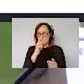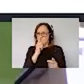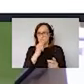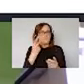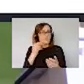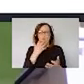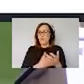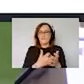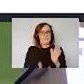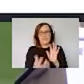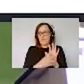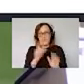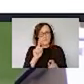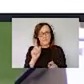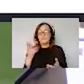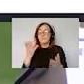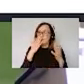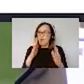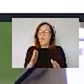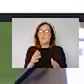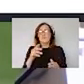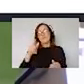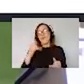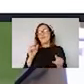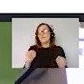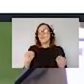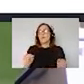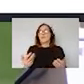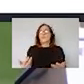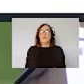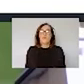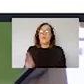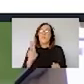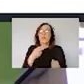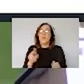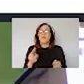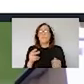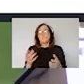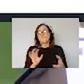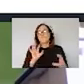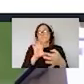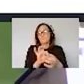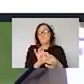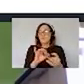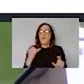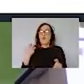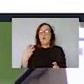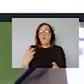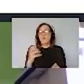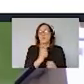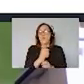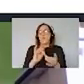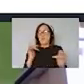korzystam z aplikacji, bo chcę Państwu pokazać, jak to działa, kiedy dołączam jako gość i tylko z linku.